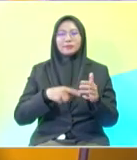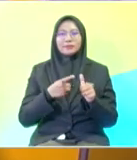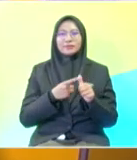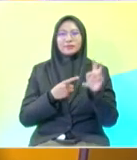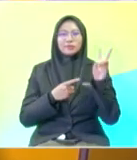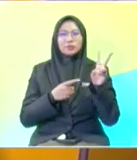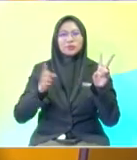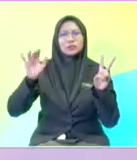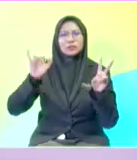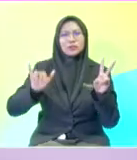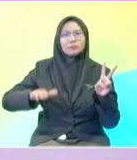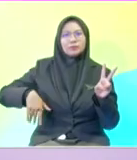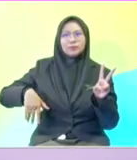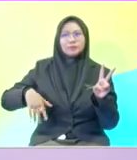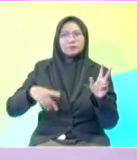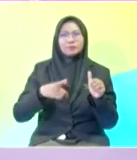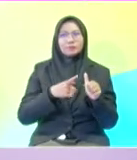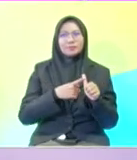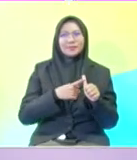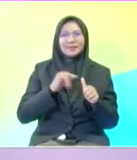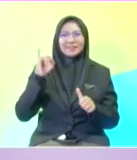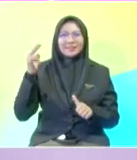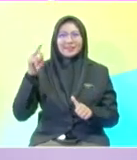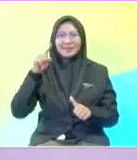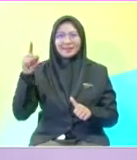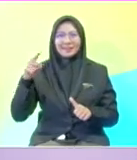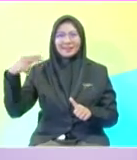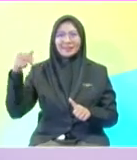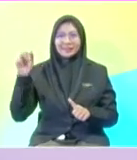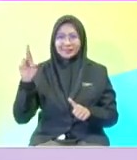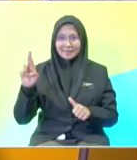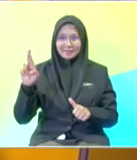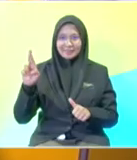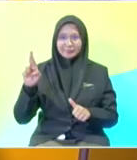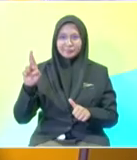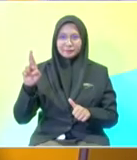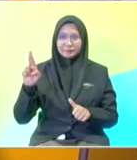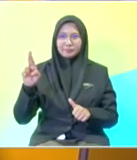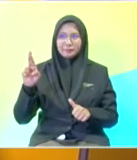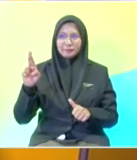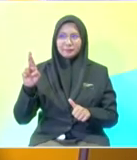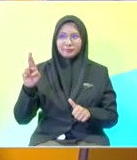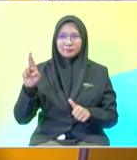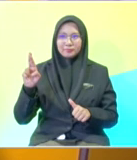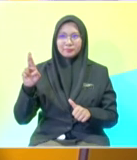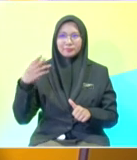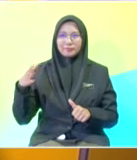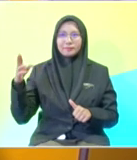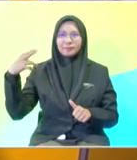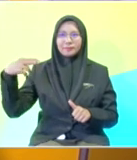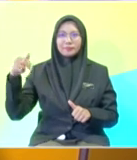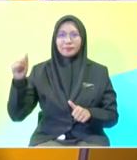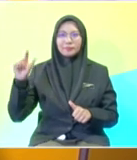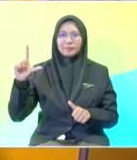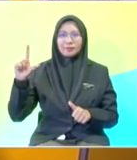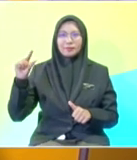dukung kita lanjut pada ini izhar ya Itu bacaan izhar halqi Oke